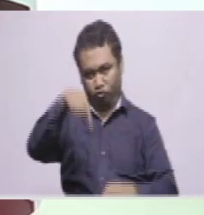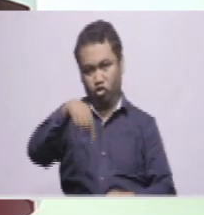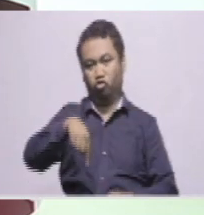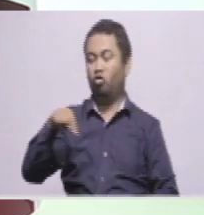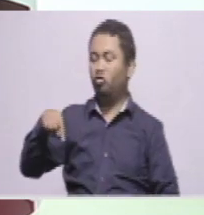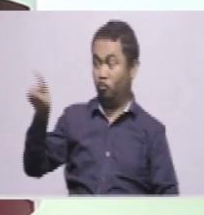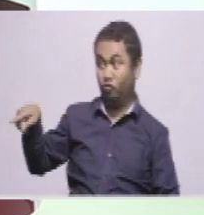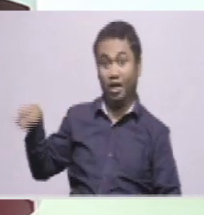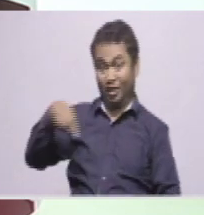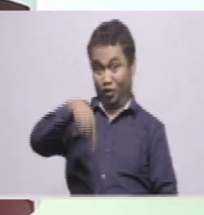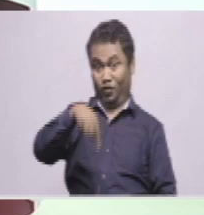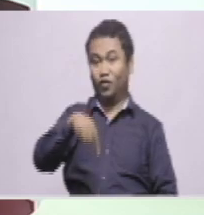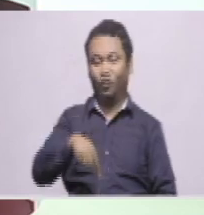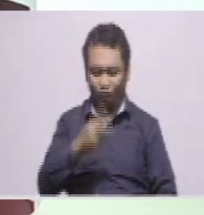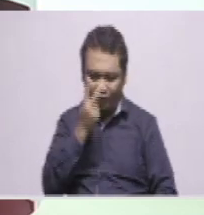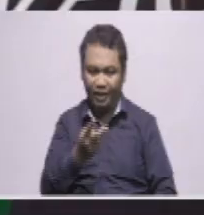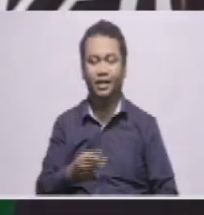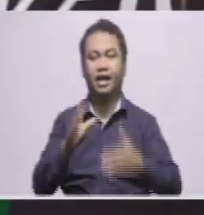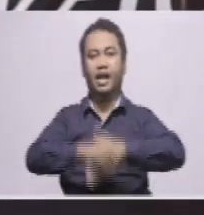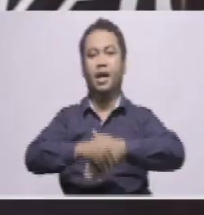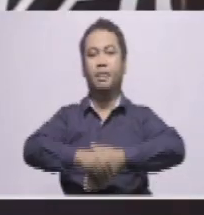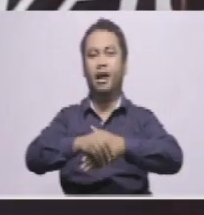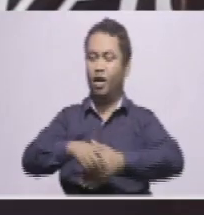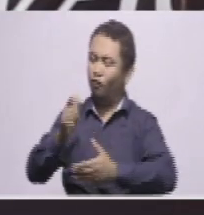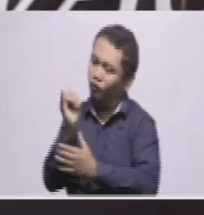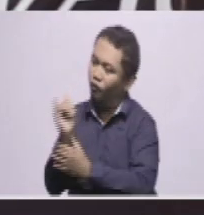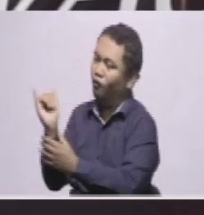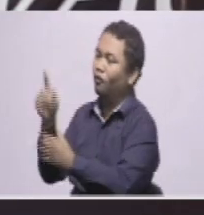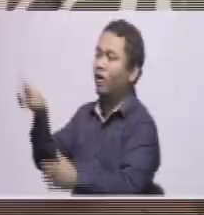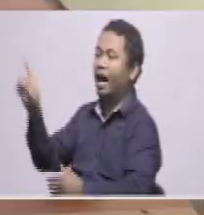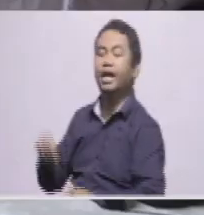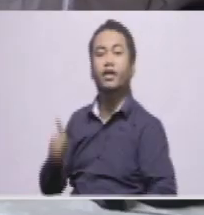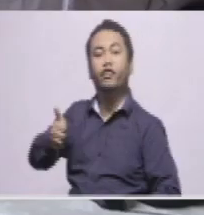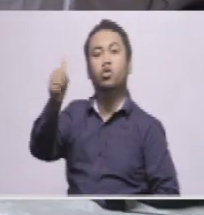izao nijery akaiky ny mikasika izay ny namanay Rostina Murel sy Tantely Andriambelo